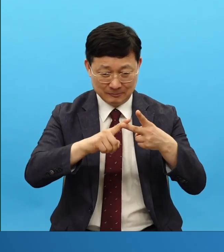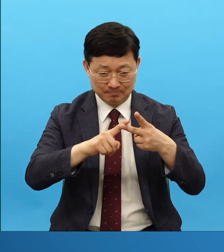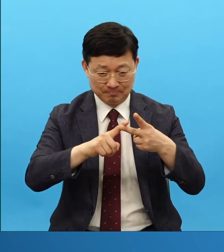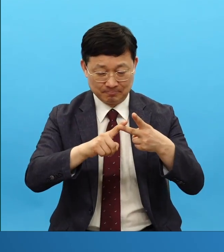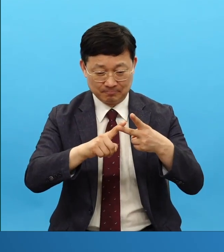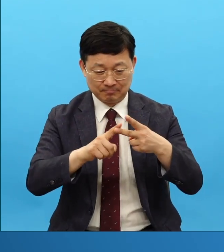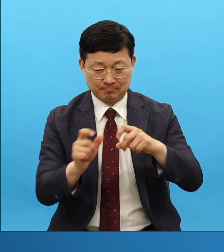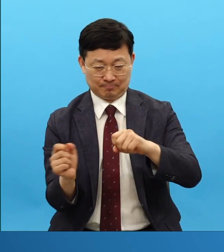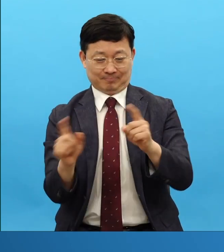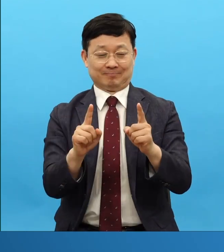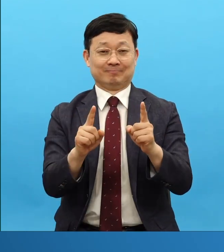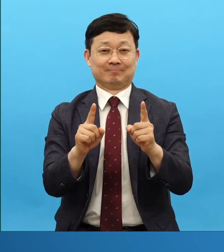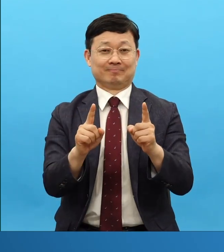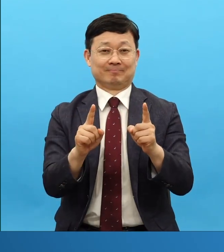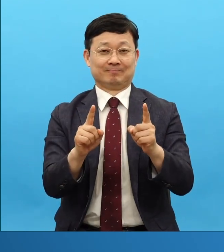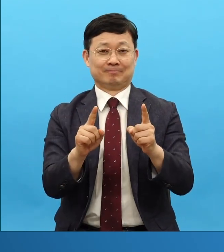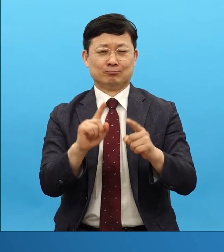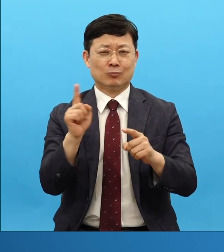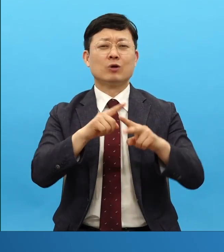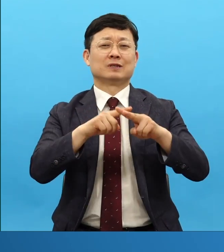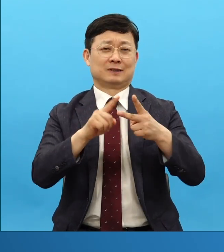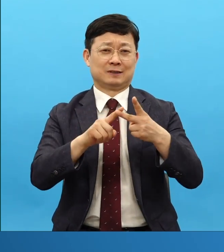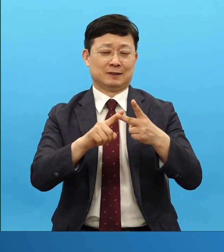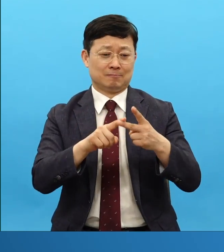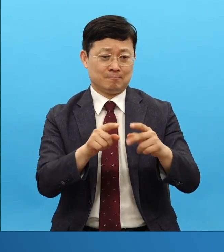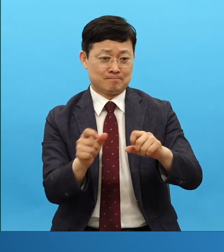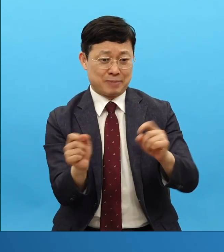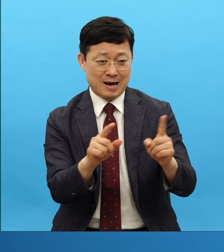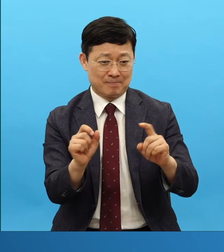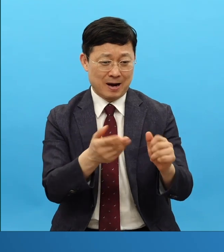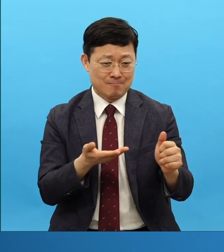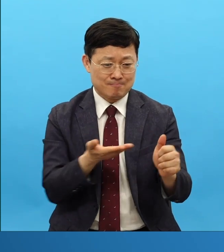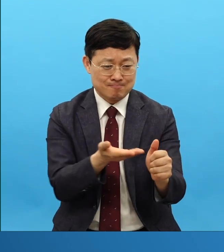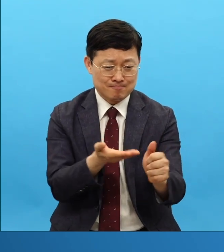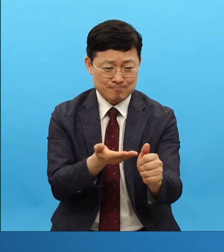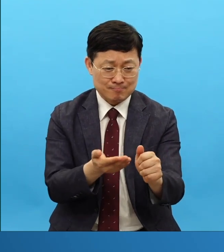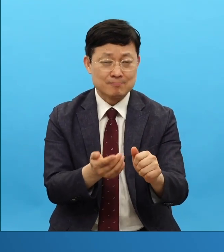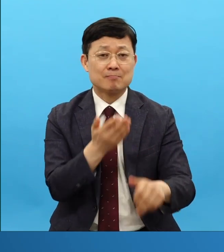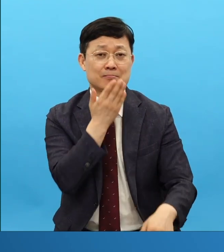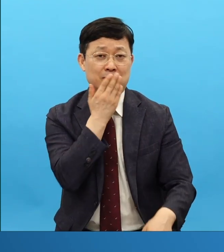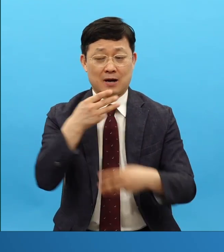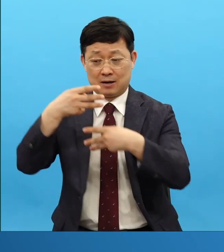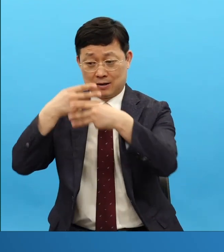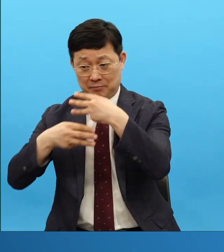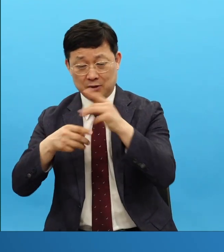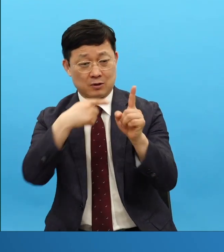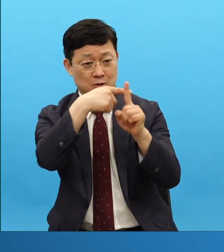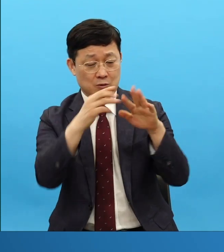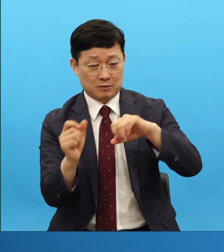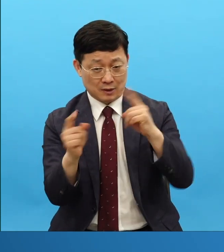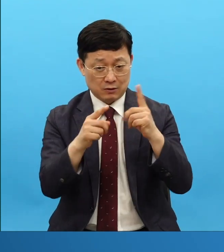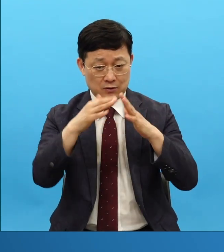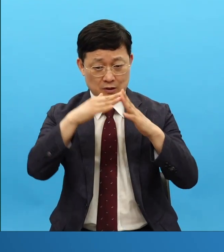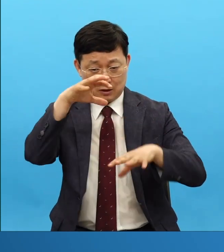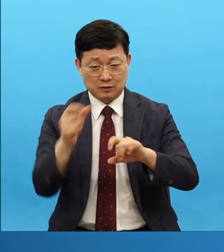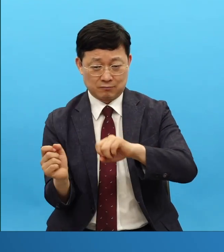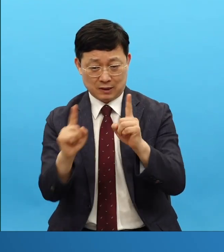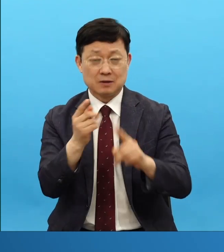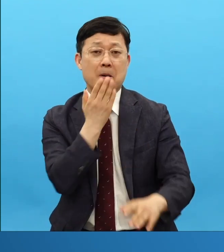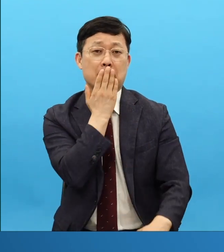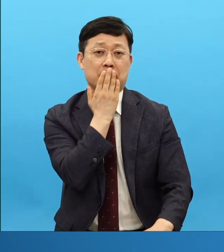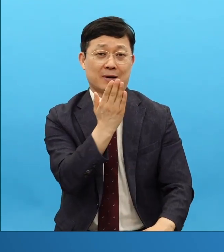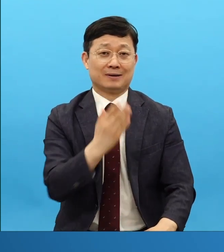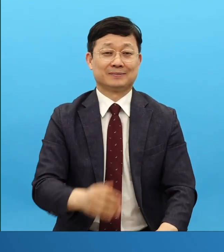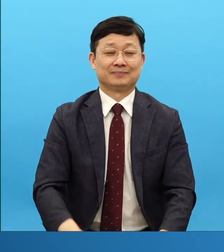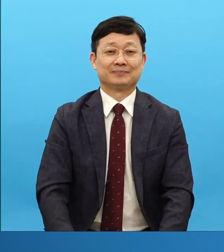anywhere. 렘넌트는 뭐든지 살립니다. And remnants can save everyone. 렘넌트는 교회도 살리고 현장도 살립니다. Remnants